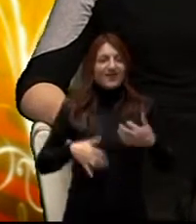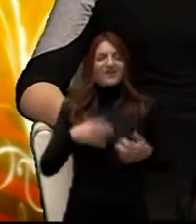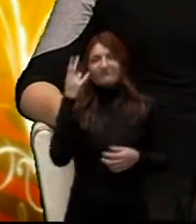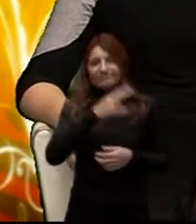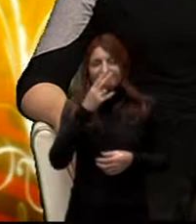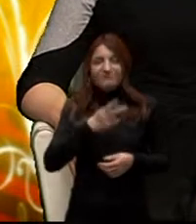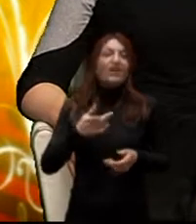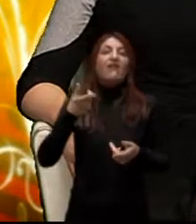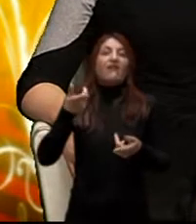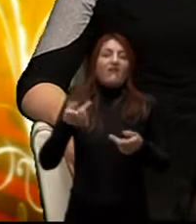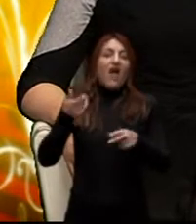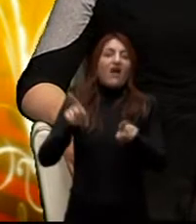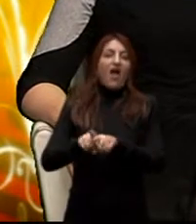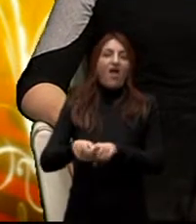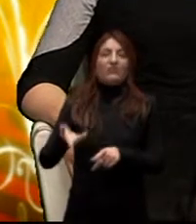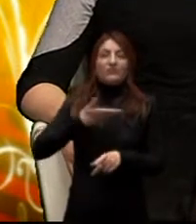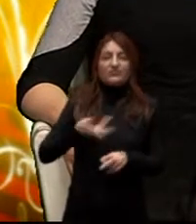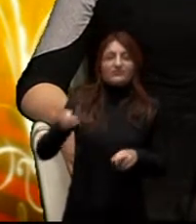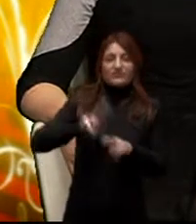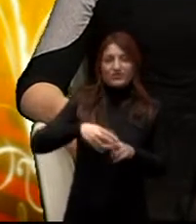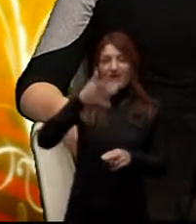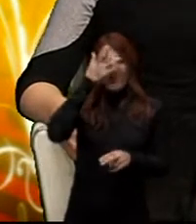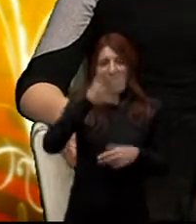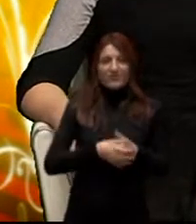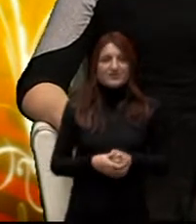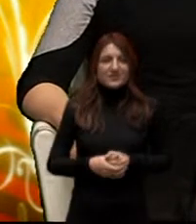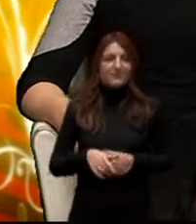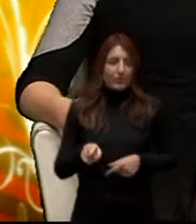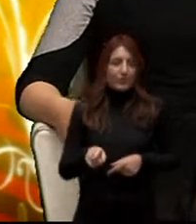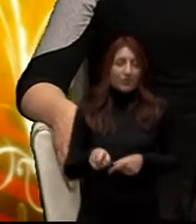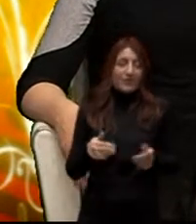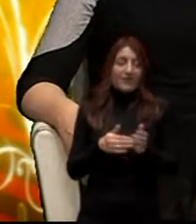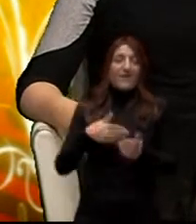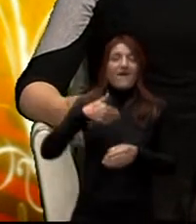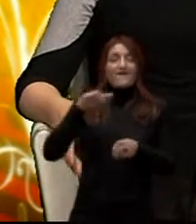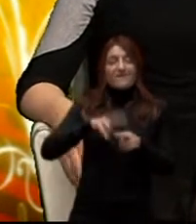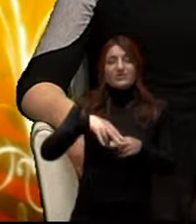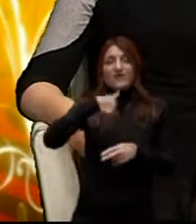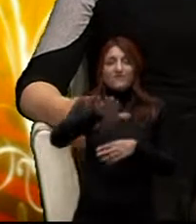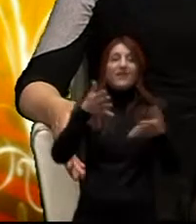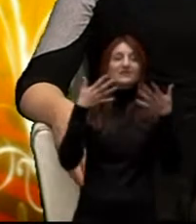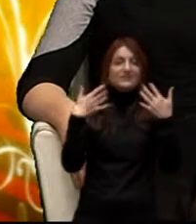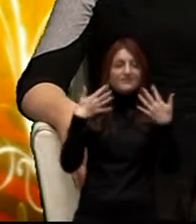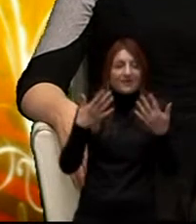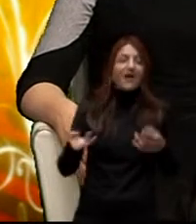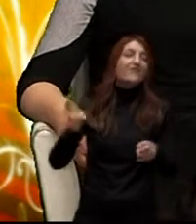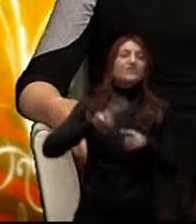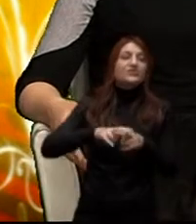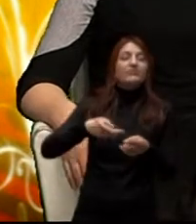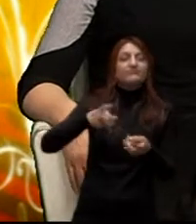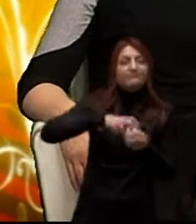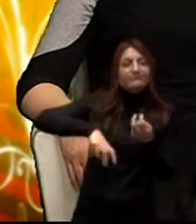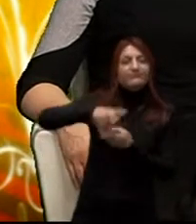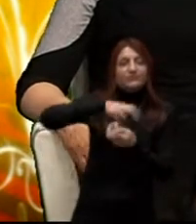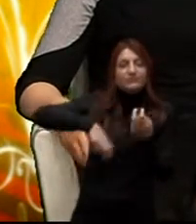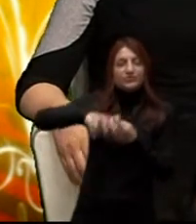Znači to je nešto na što možemo utjecati. Nešto što je preporučeno boraviti vani na svježem zraku, kretati se, ali ono